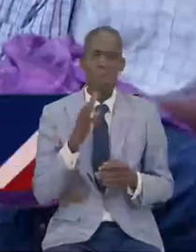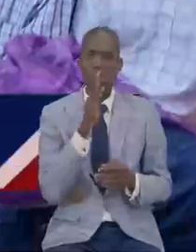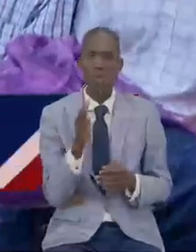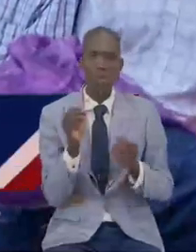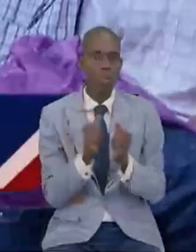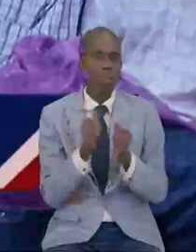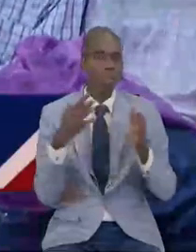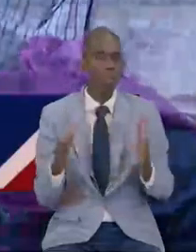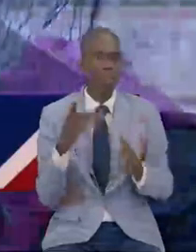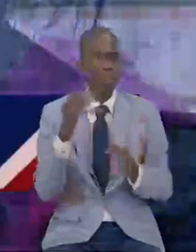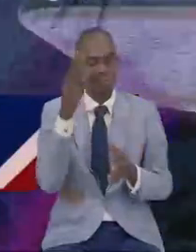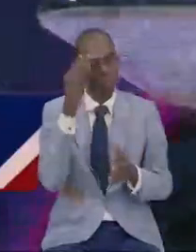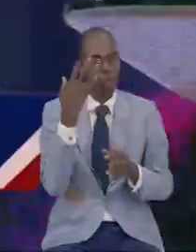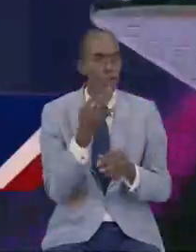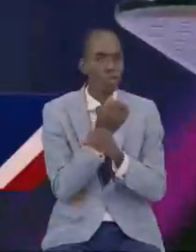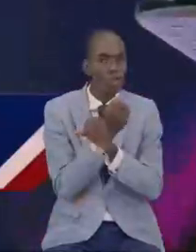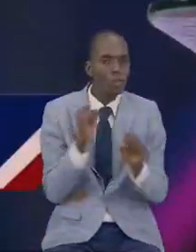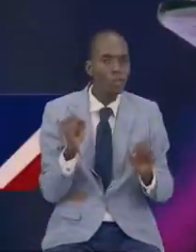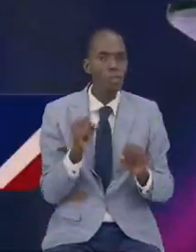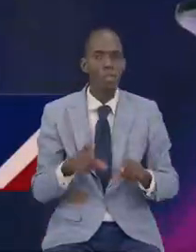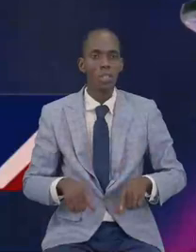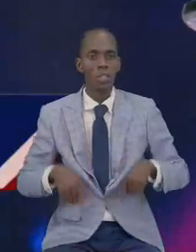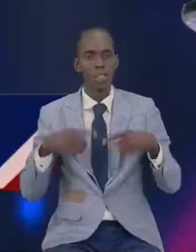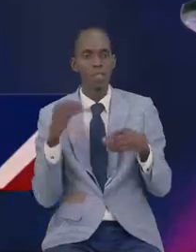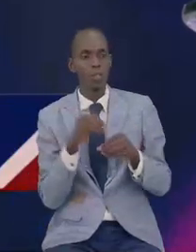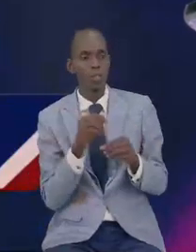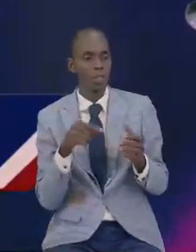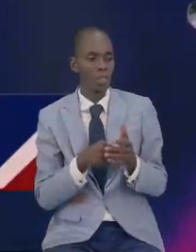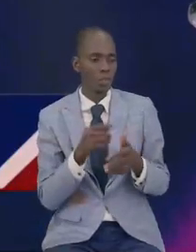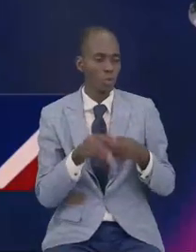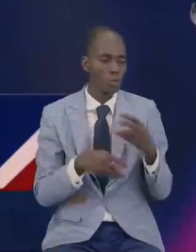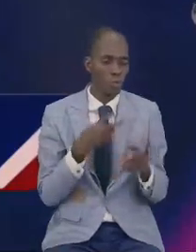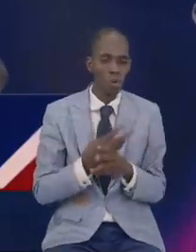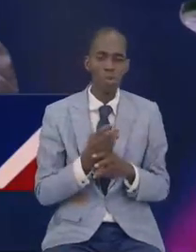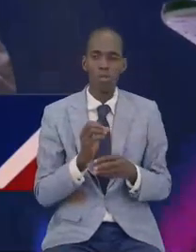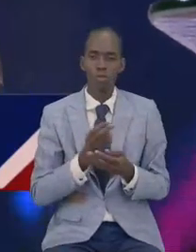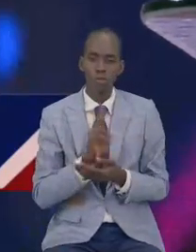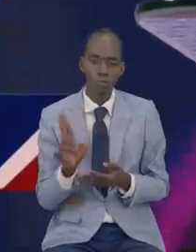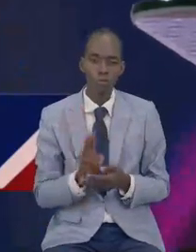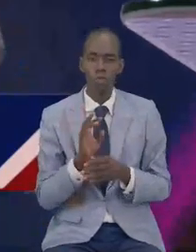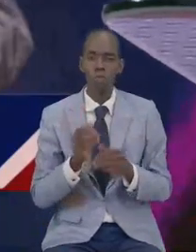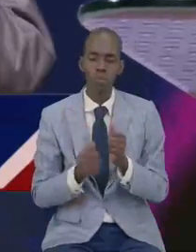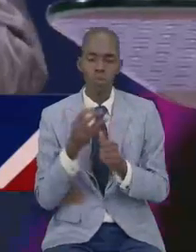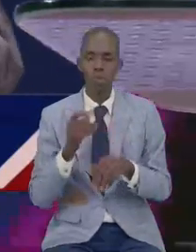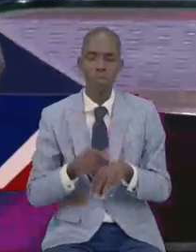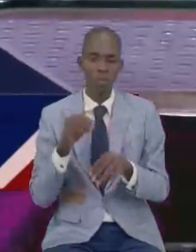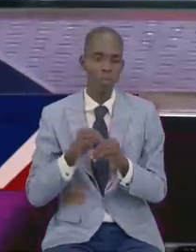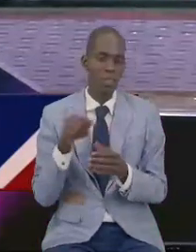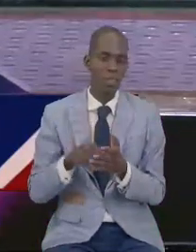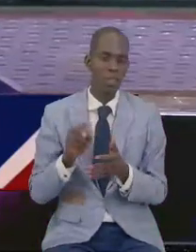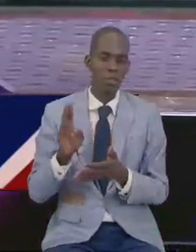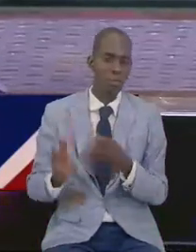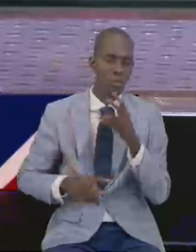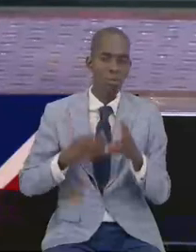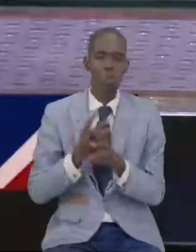donne, la science que Dieu donne, que l'âme vive dans ce monde. L'âme a passé sa vie dans ce monde sans avoir le salut,